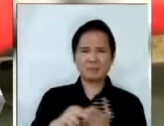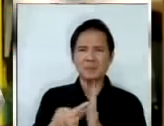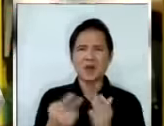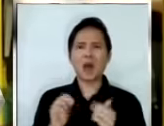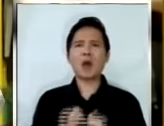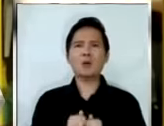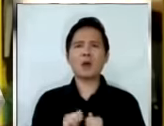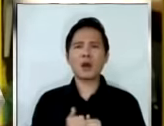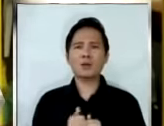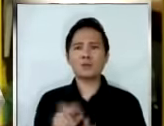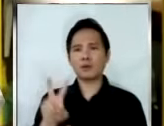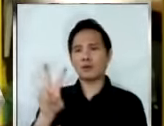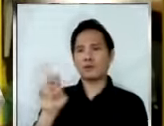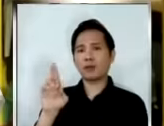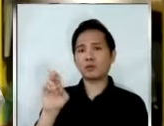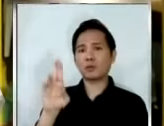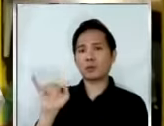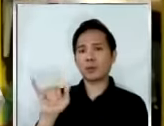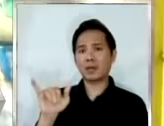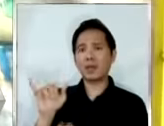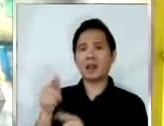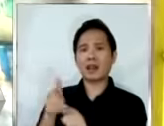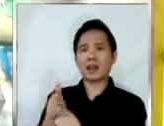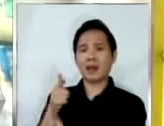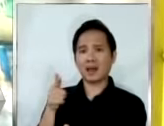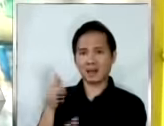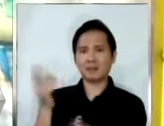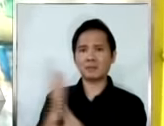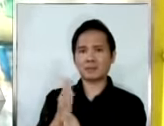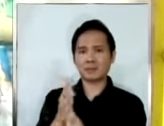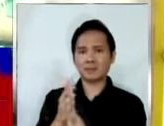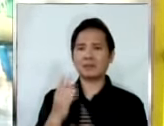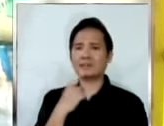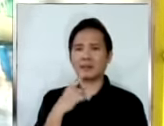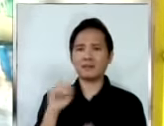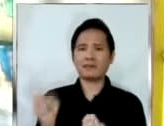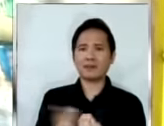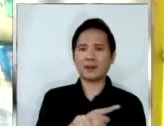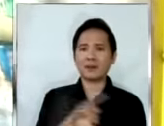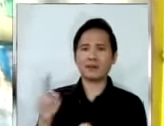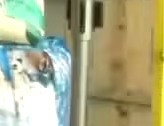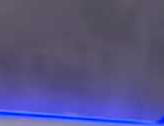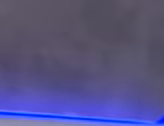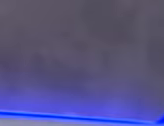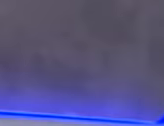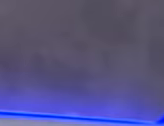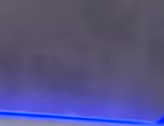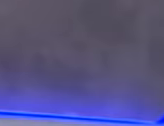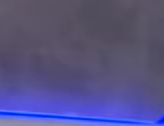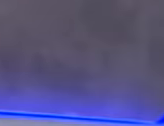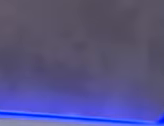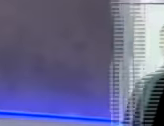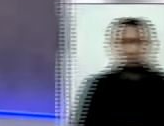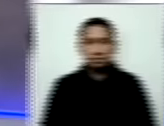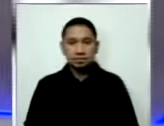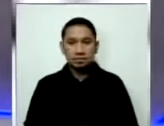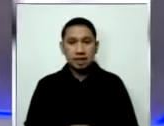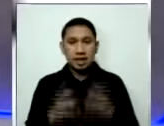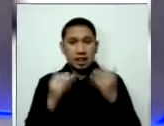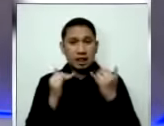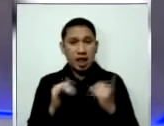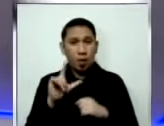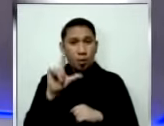magtatanggal sila na mahigit 400 empleyado. Ivan Mayrina nakatutok, 24 Oras. Bagsak presyo po ngayon